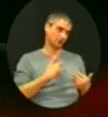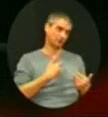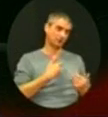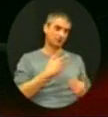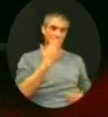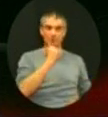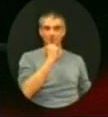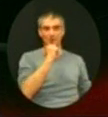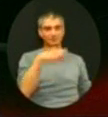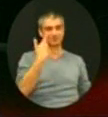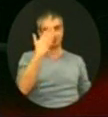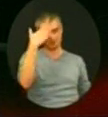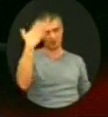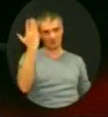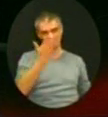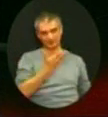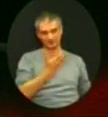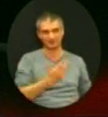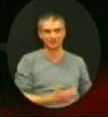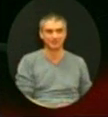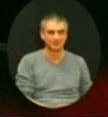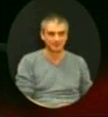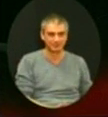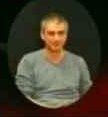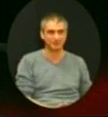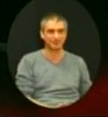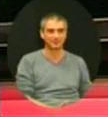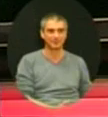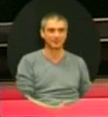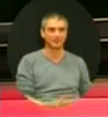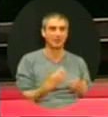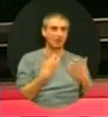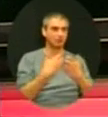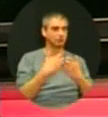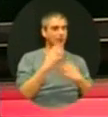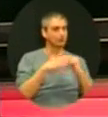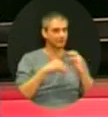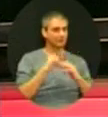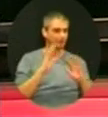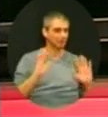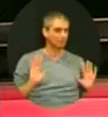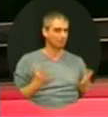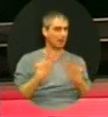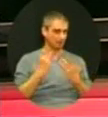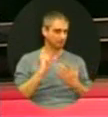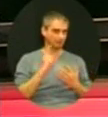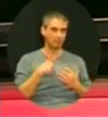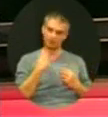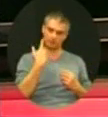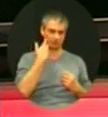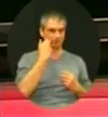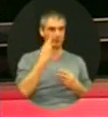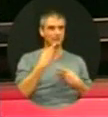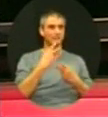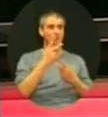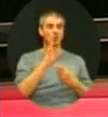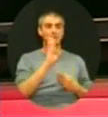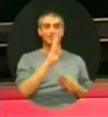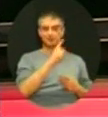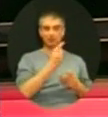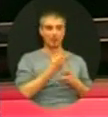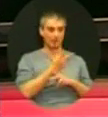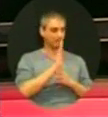לא, קודם אמרת שהוא לא רוצה להיות פופוליסט. לא, אשדוד נבנה יחסית במהירות לא קטנה, צריך לתת קרדיט גם לברזילאי,